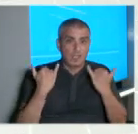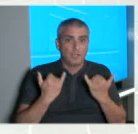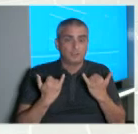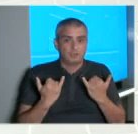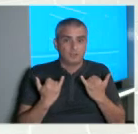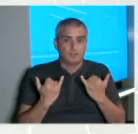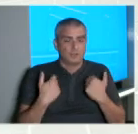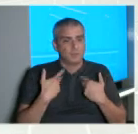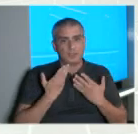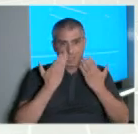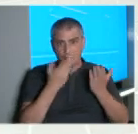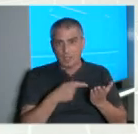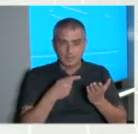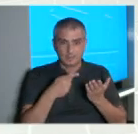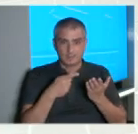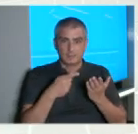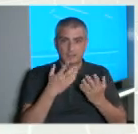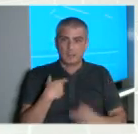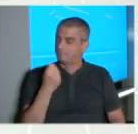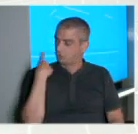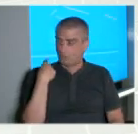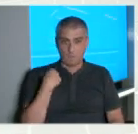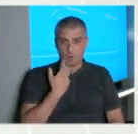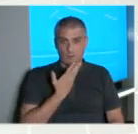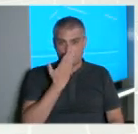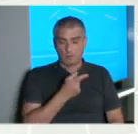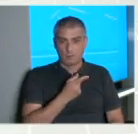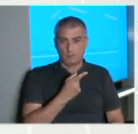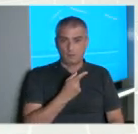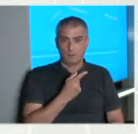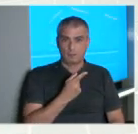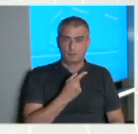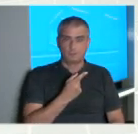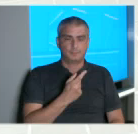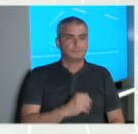ראה, קראתי שבוע שעבר,